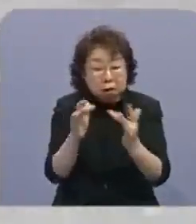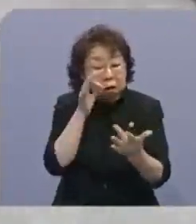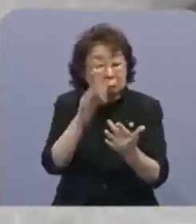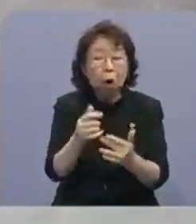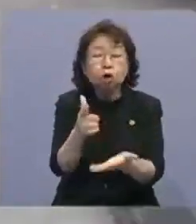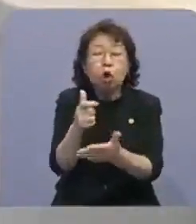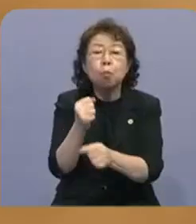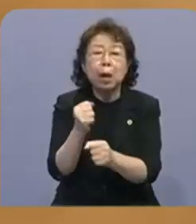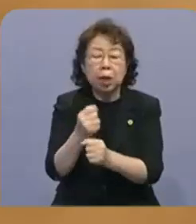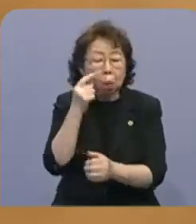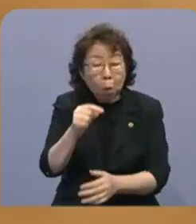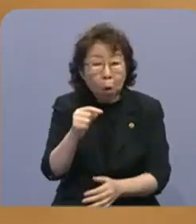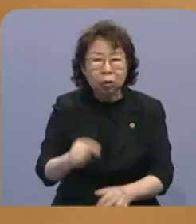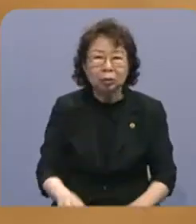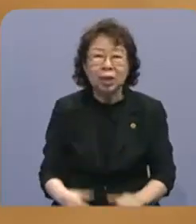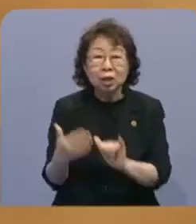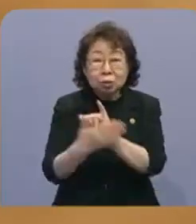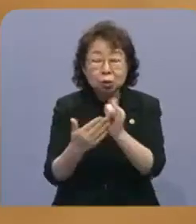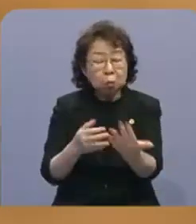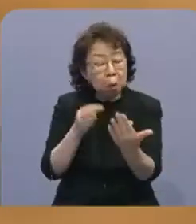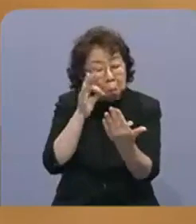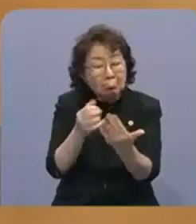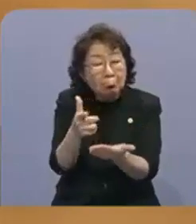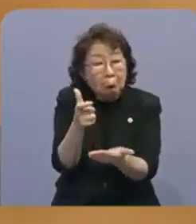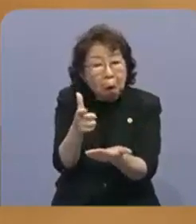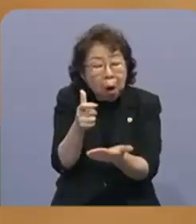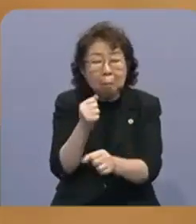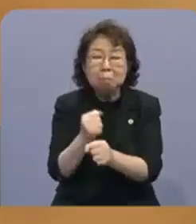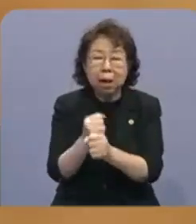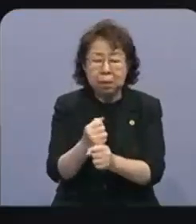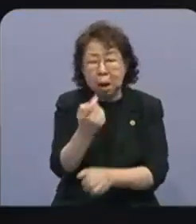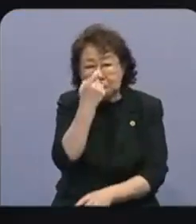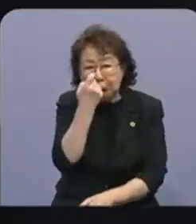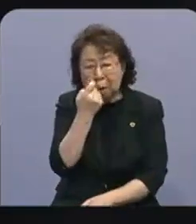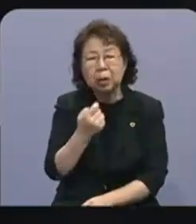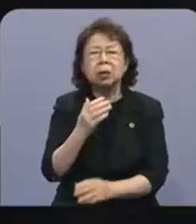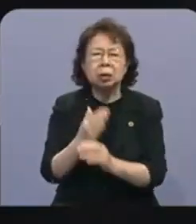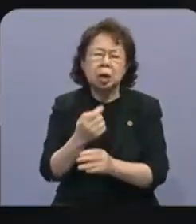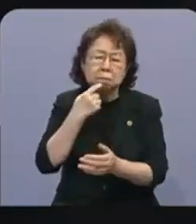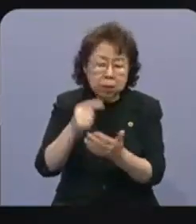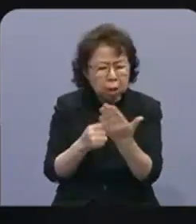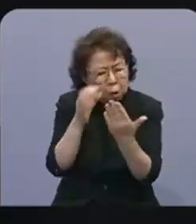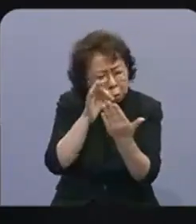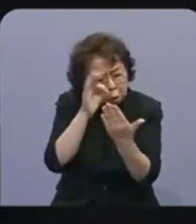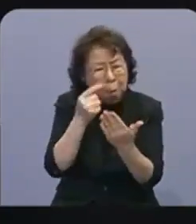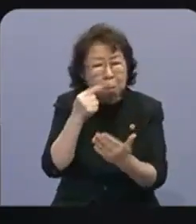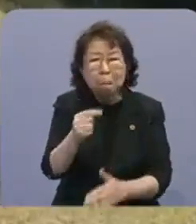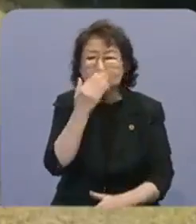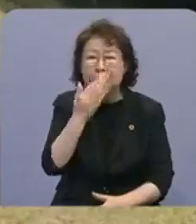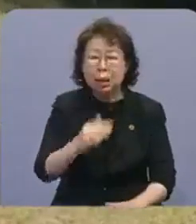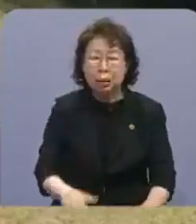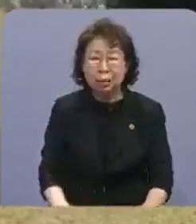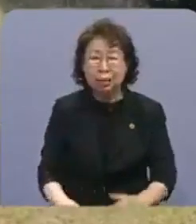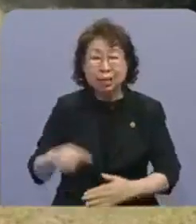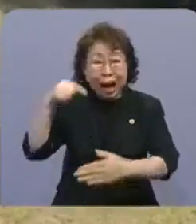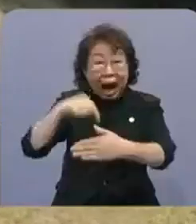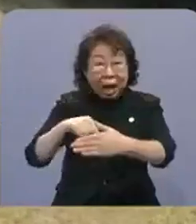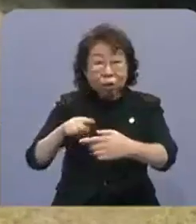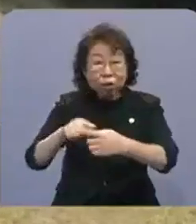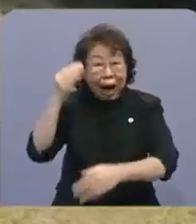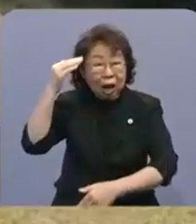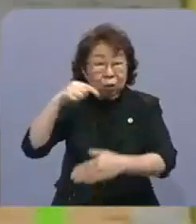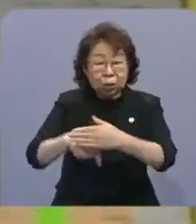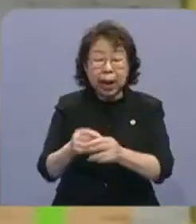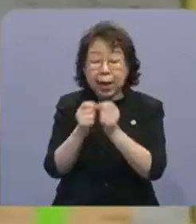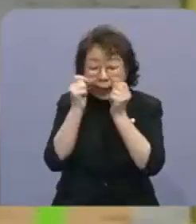실제 유튜브 등 에서는 간단한 보구 만으로 사제 총을 만드는 방법을 쉽게 찾아볼 수 있습니다 국내에서도 이런 방식으로